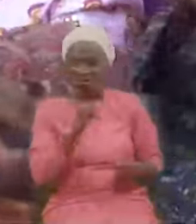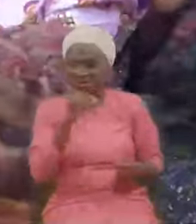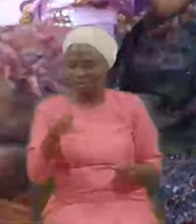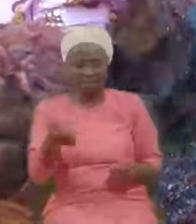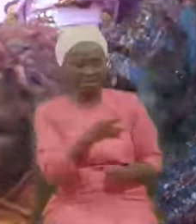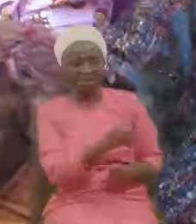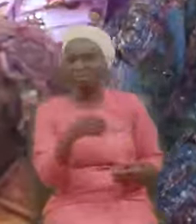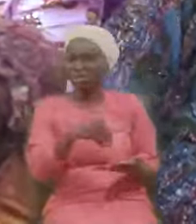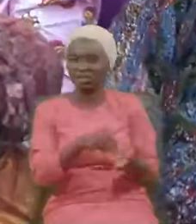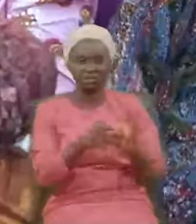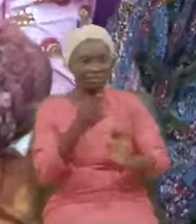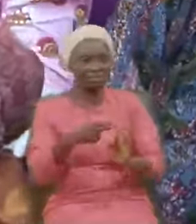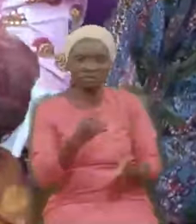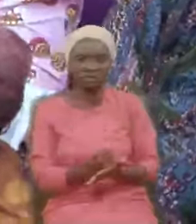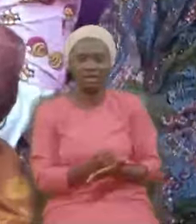réunion.